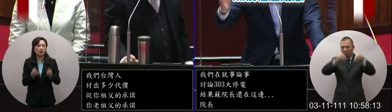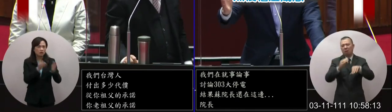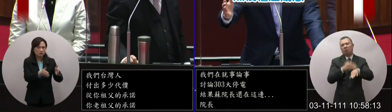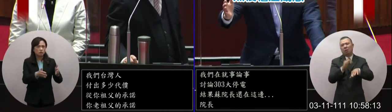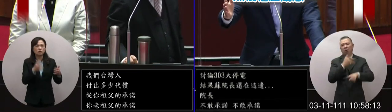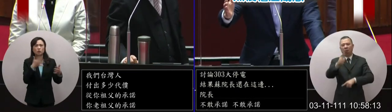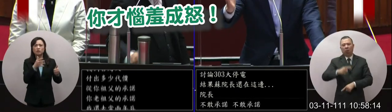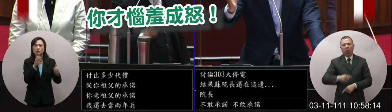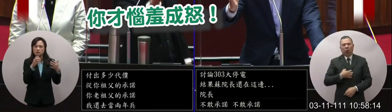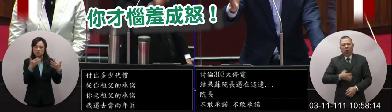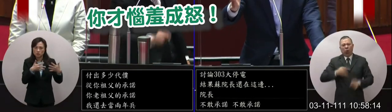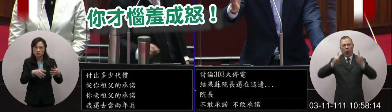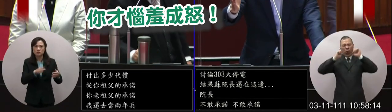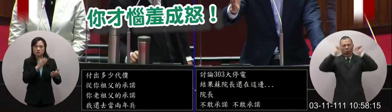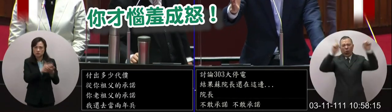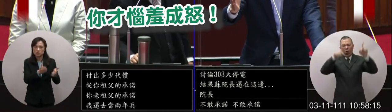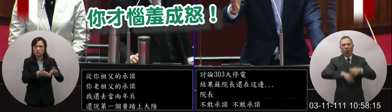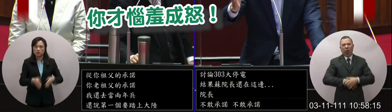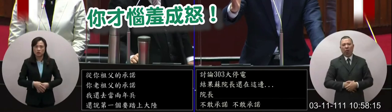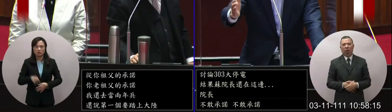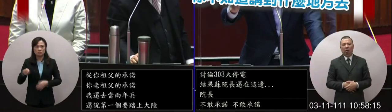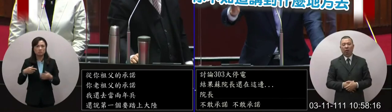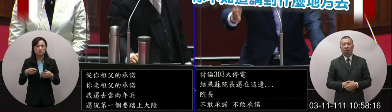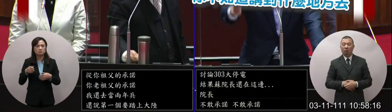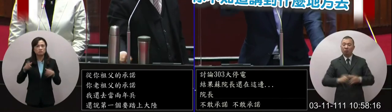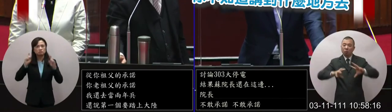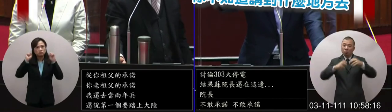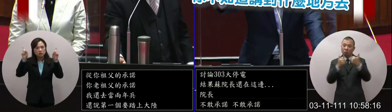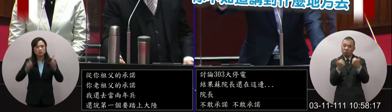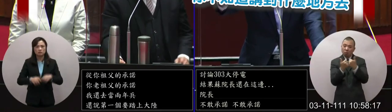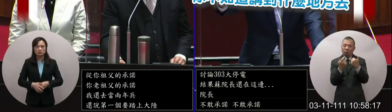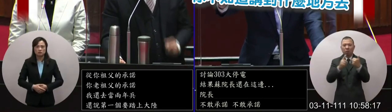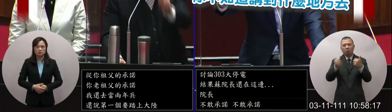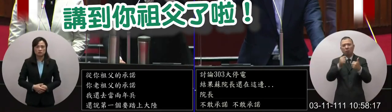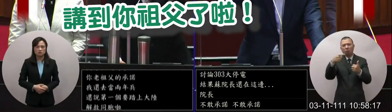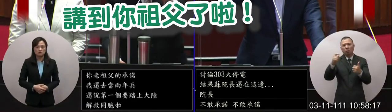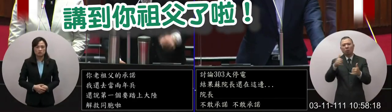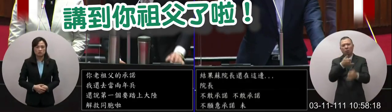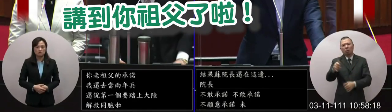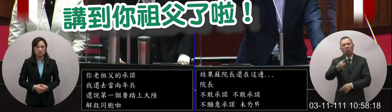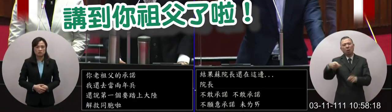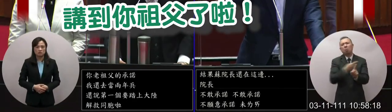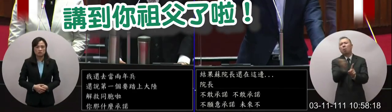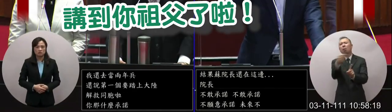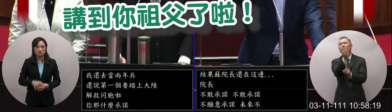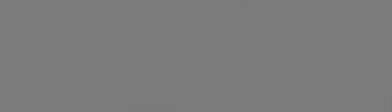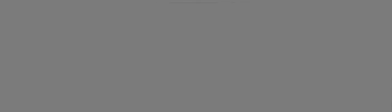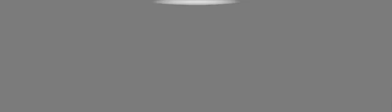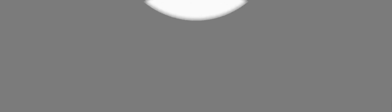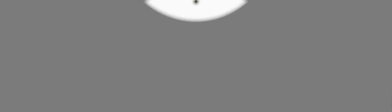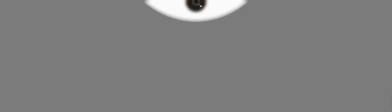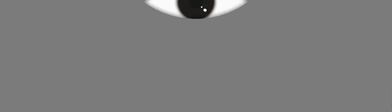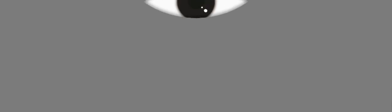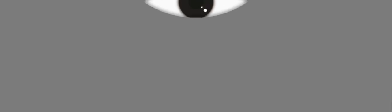后恼羞成怒， 面对国会议员， 不知道讲到什么地方去， 讲到你祖父了。